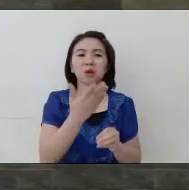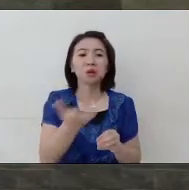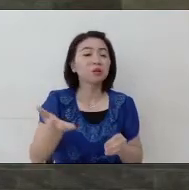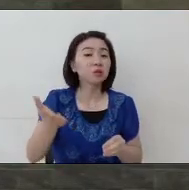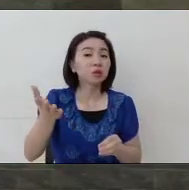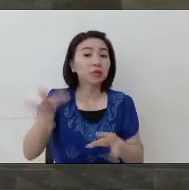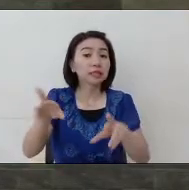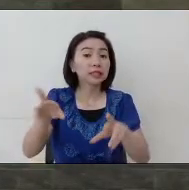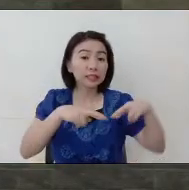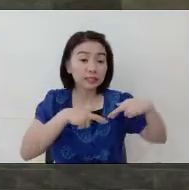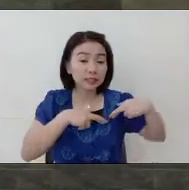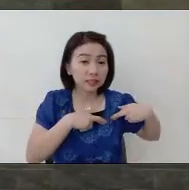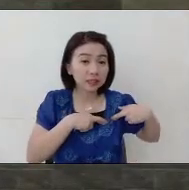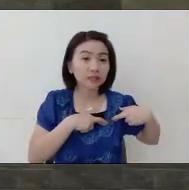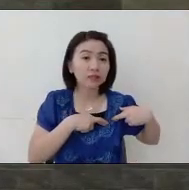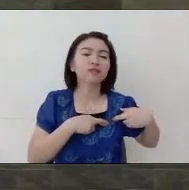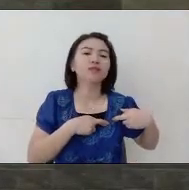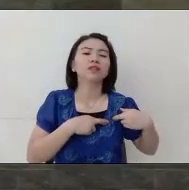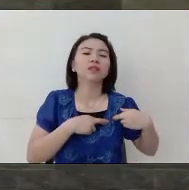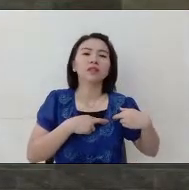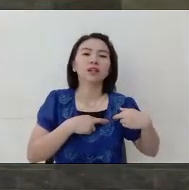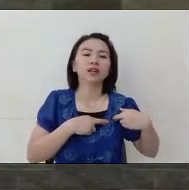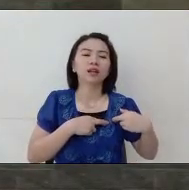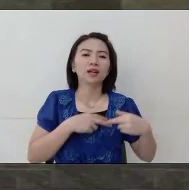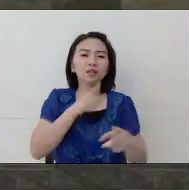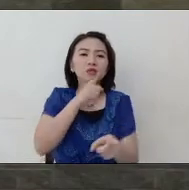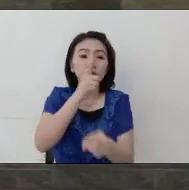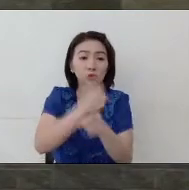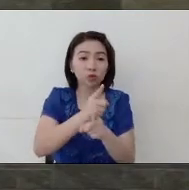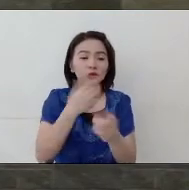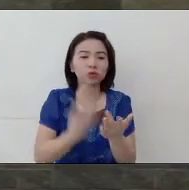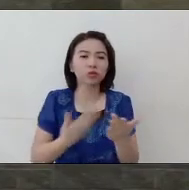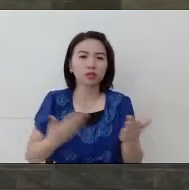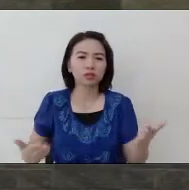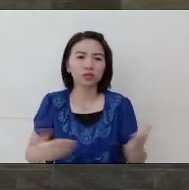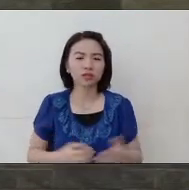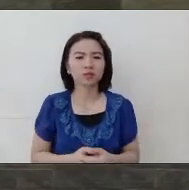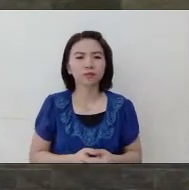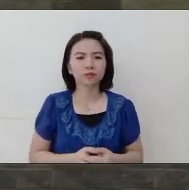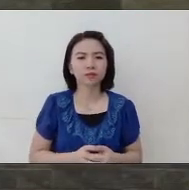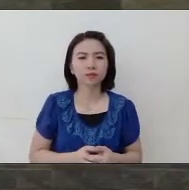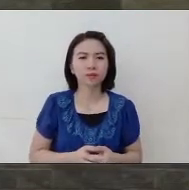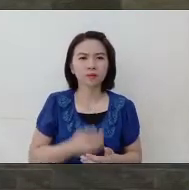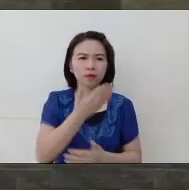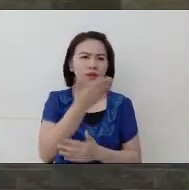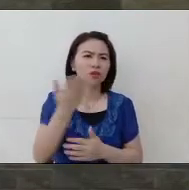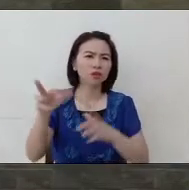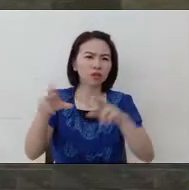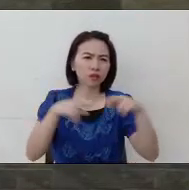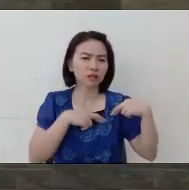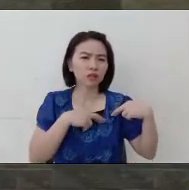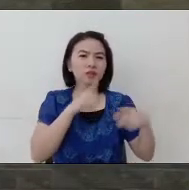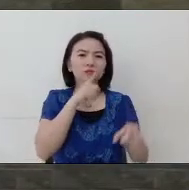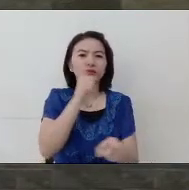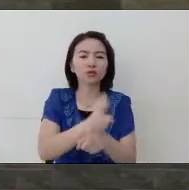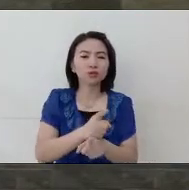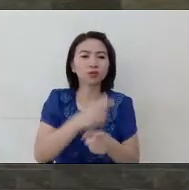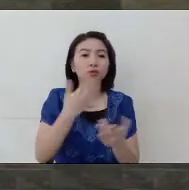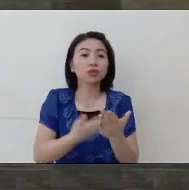katotohanan. Yung iniisip mong katotohanan, tinanggap mo, yun din, the same thing na yung gagawin.